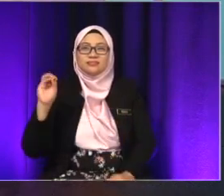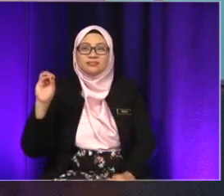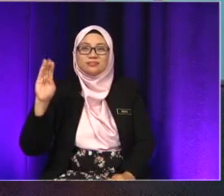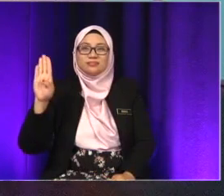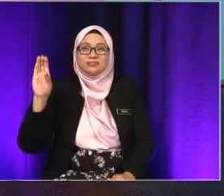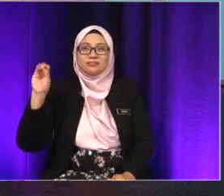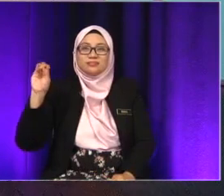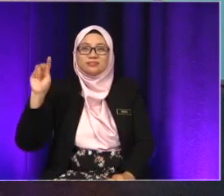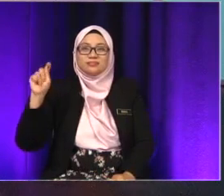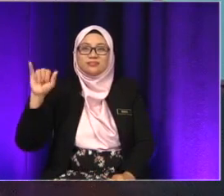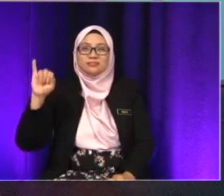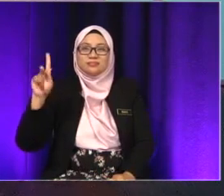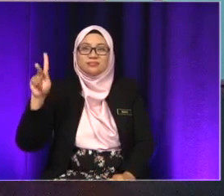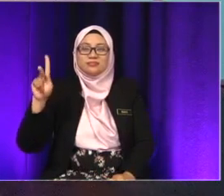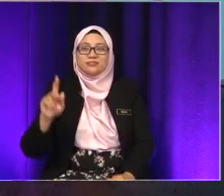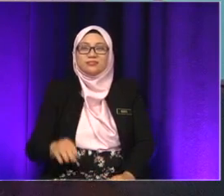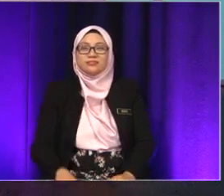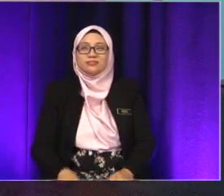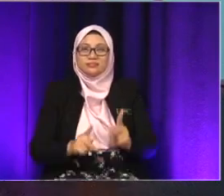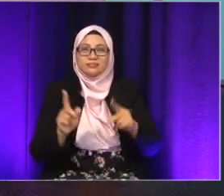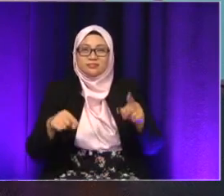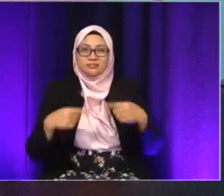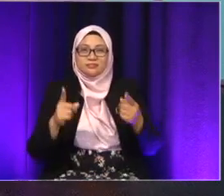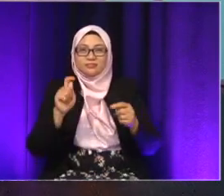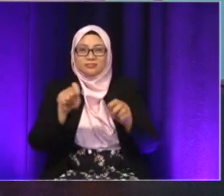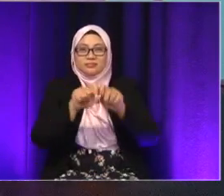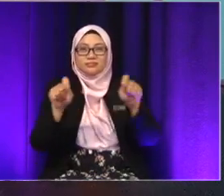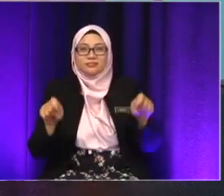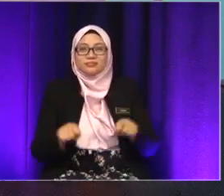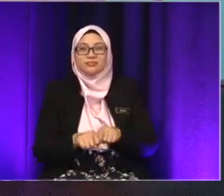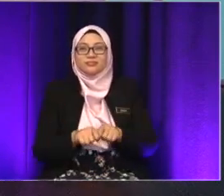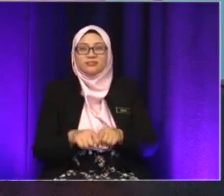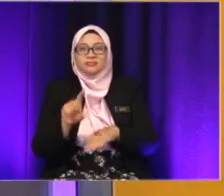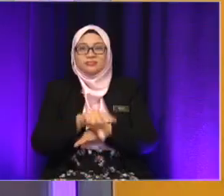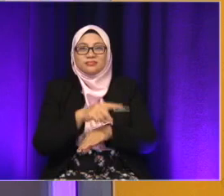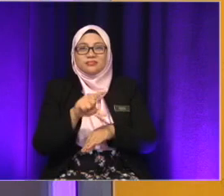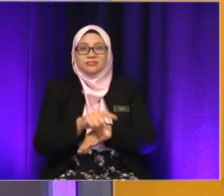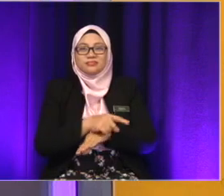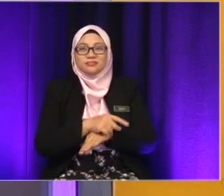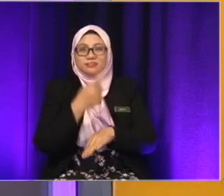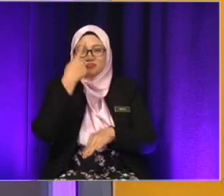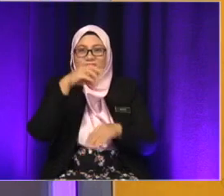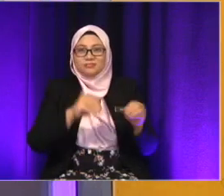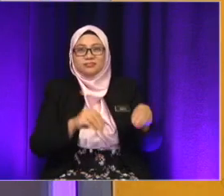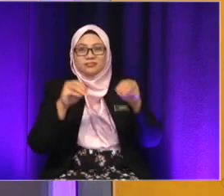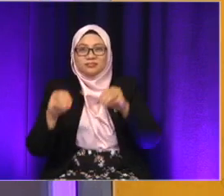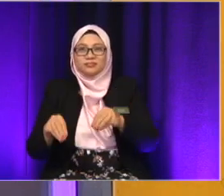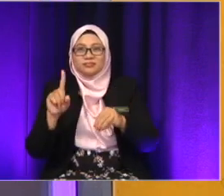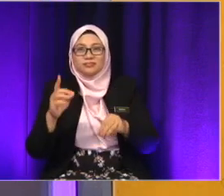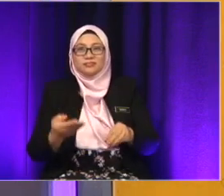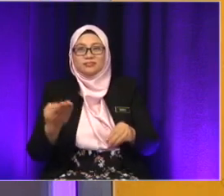tengok kalau kita pergi satu tempat di mana robotik digunakan untuk pindah satu barang ke satu barang ataupun untuk